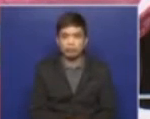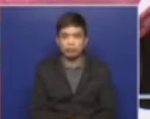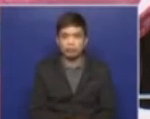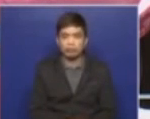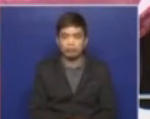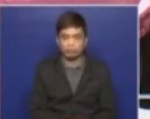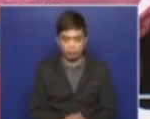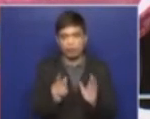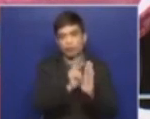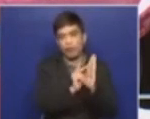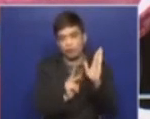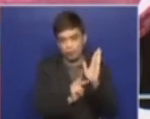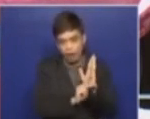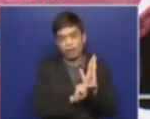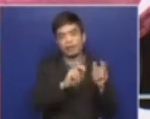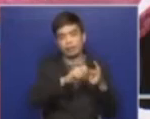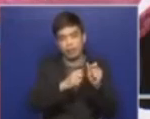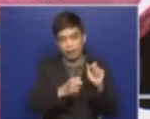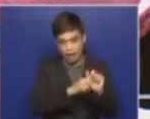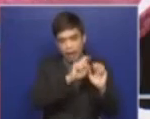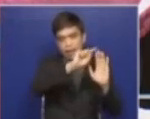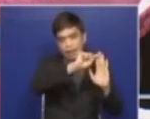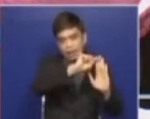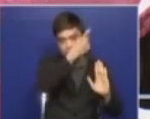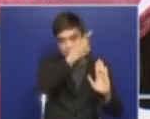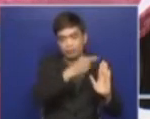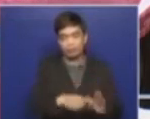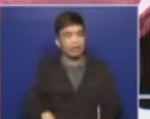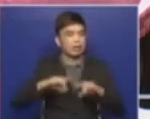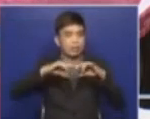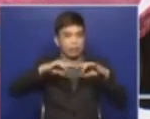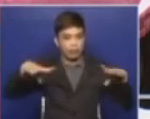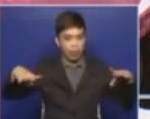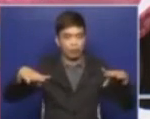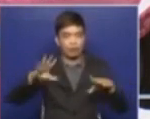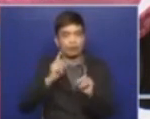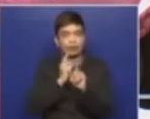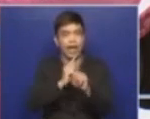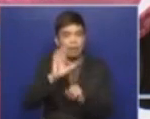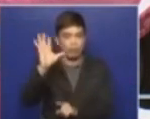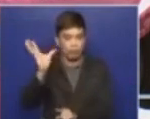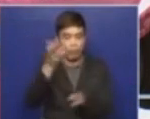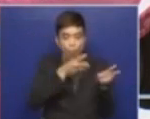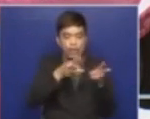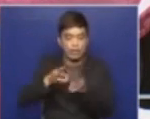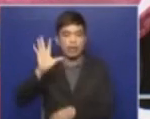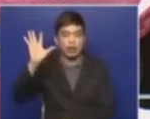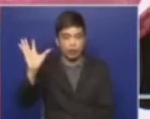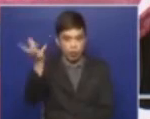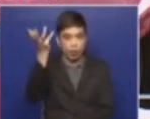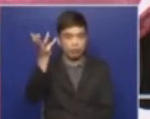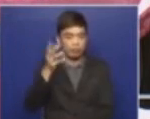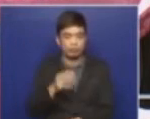รัฐธรรมนูญฉบับนี้ค่ะจึงมีปัญหาตั้งแต่เริ่มต้นไม่สอดคล้องตามหลักการสากลและแม้สมมุ